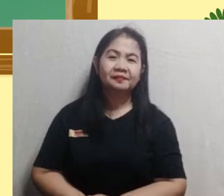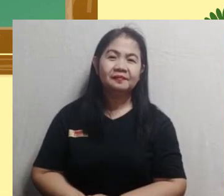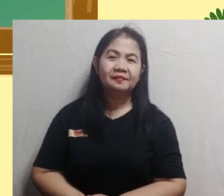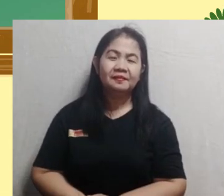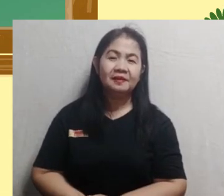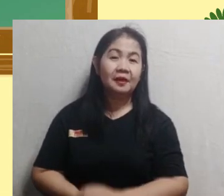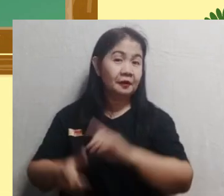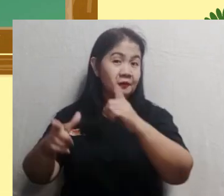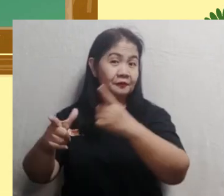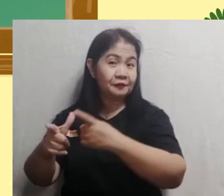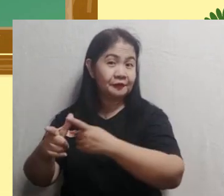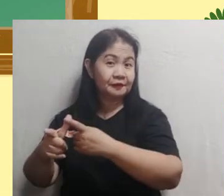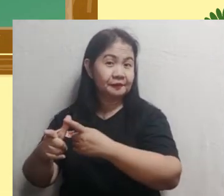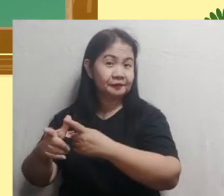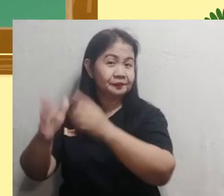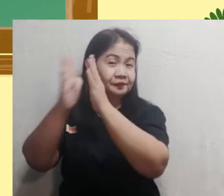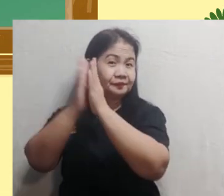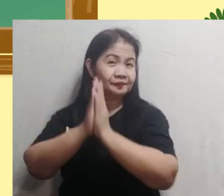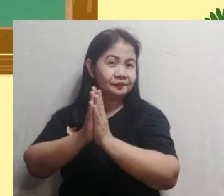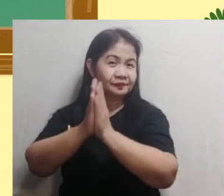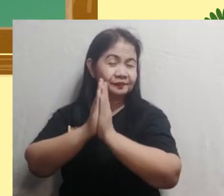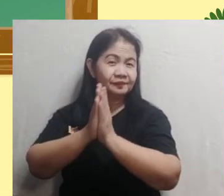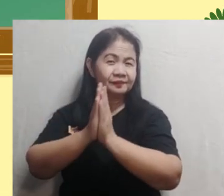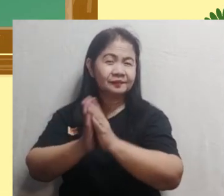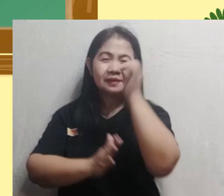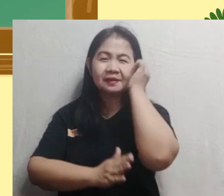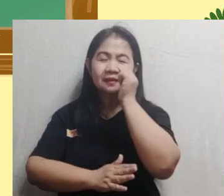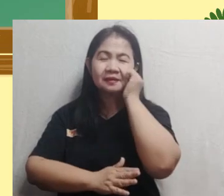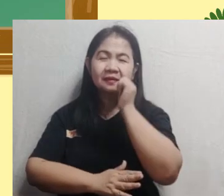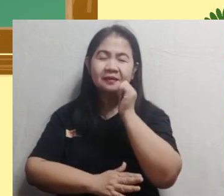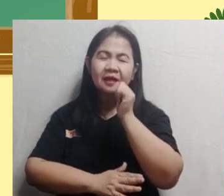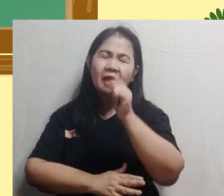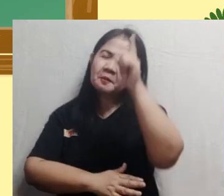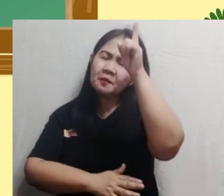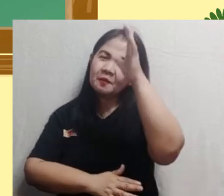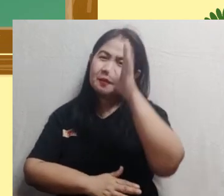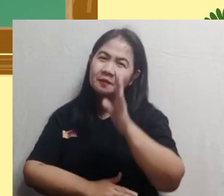Una, pagdarasal araw-araw sa poong may kapal.